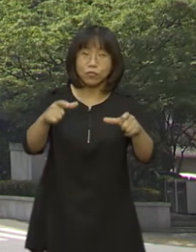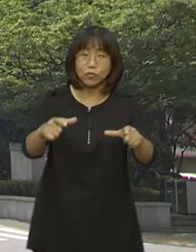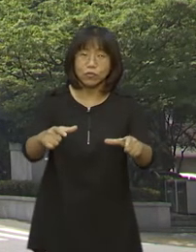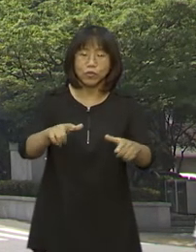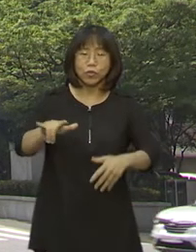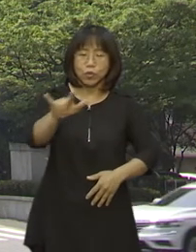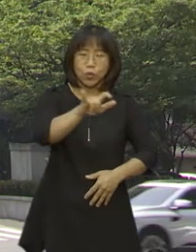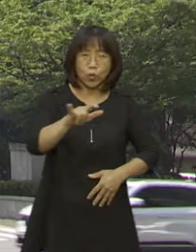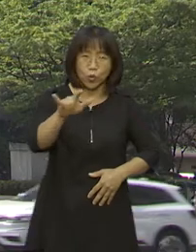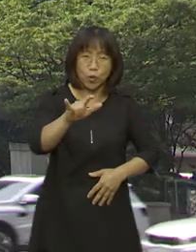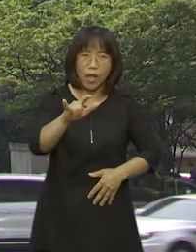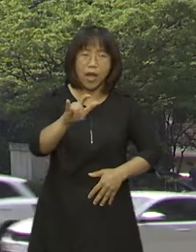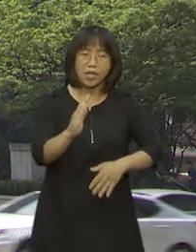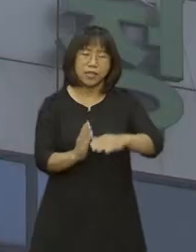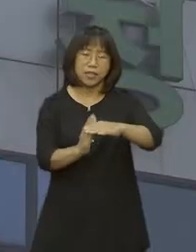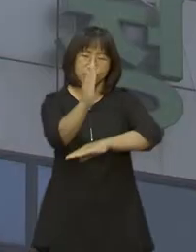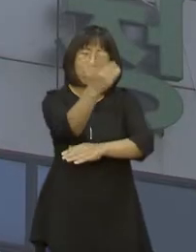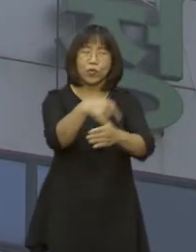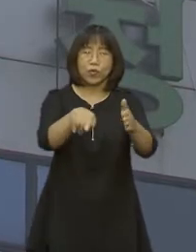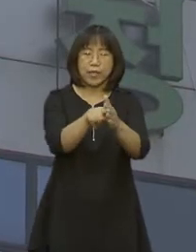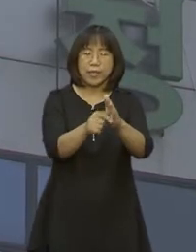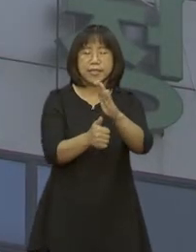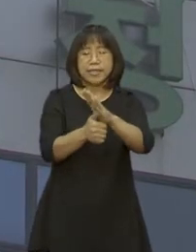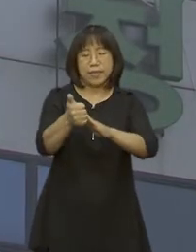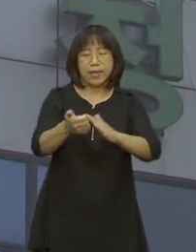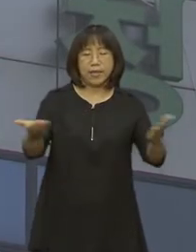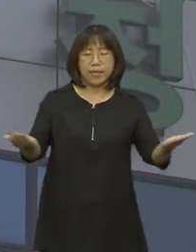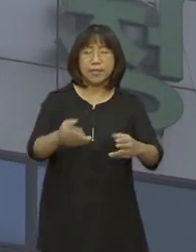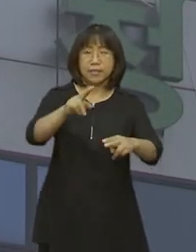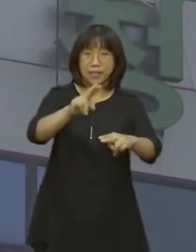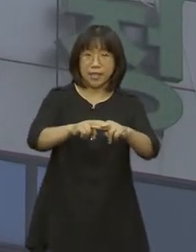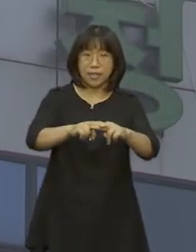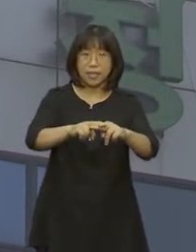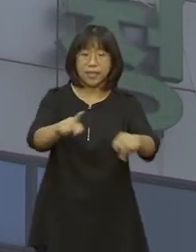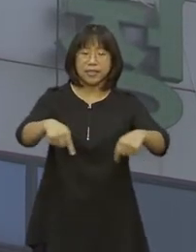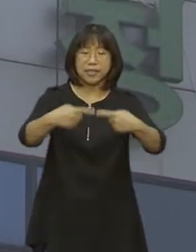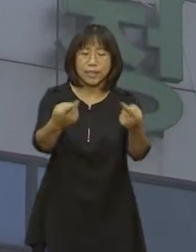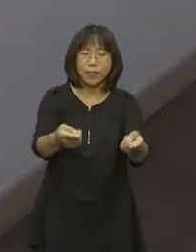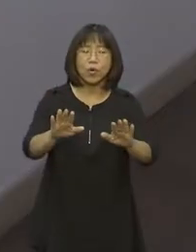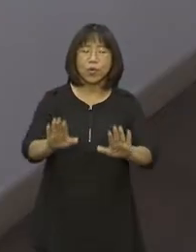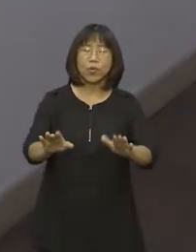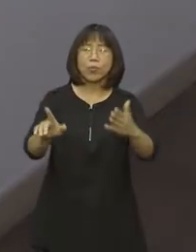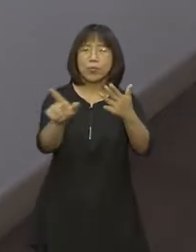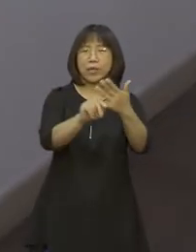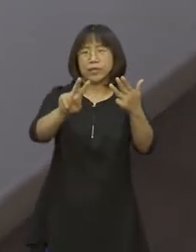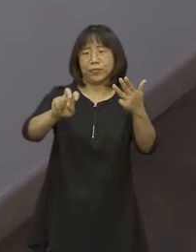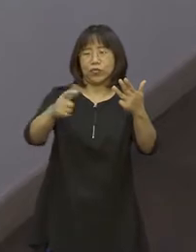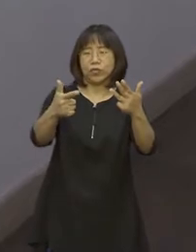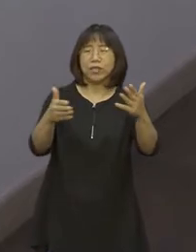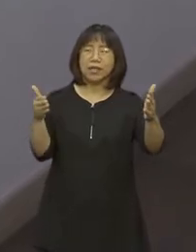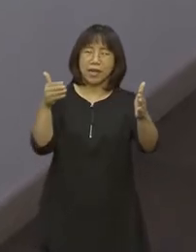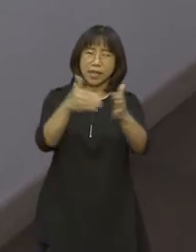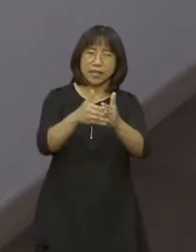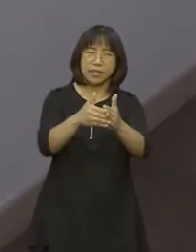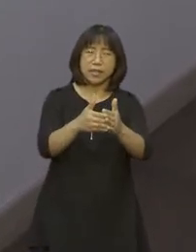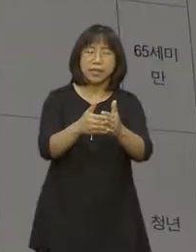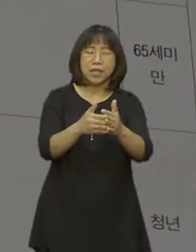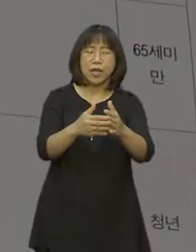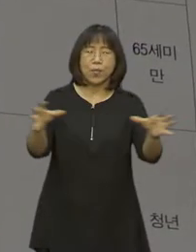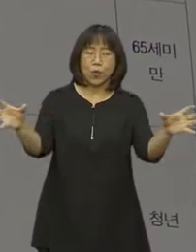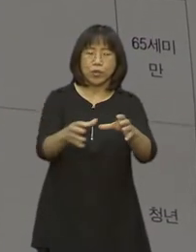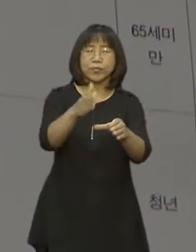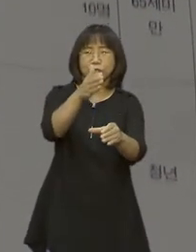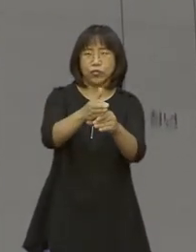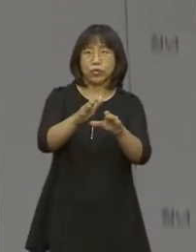강서구가 코로나19 극복 희망 일자리 사업 2차 참여자를 오는 26일까지 추가로 모집합니다. 이번